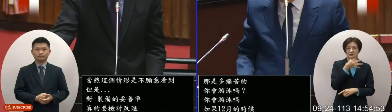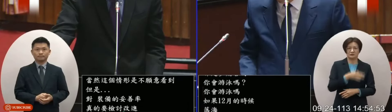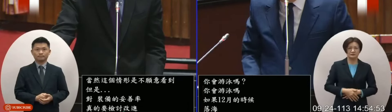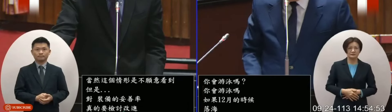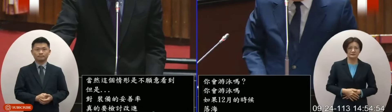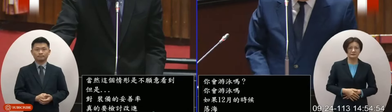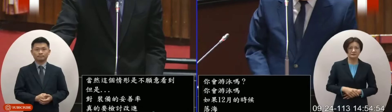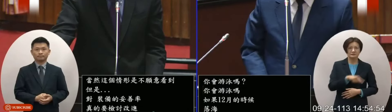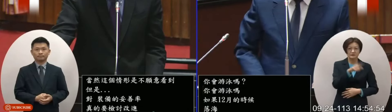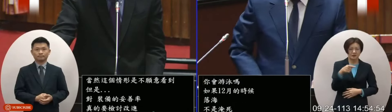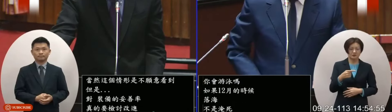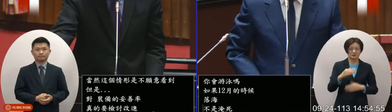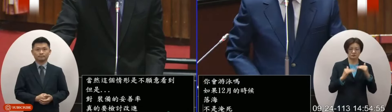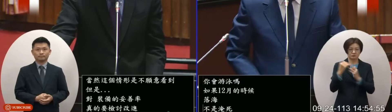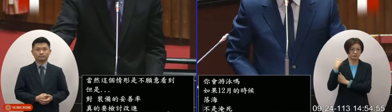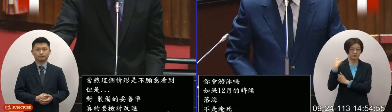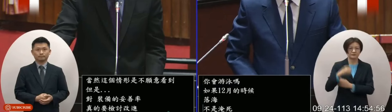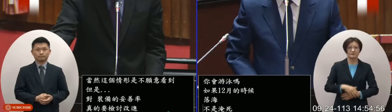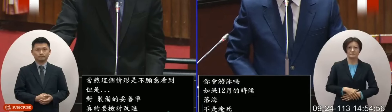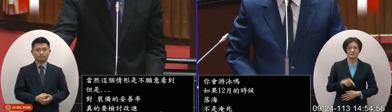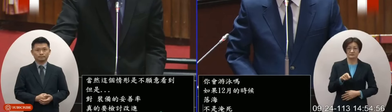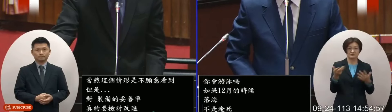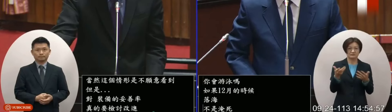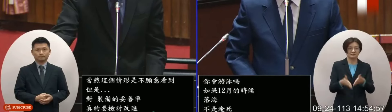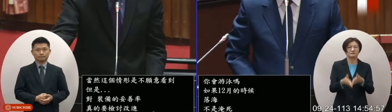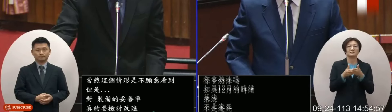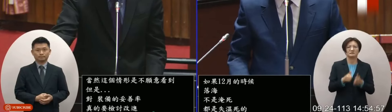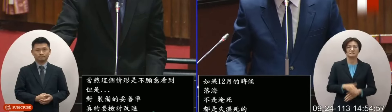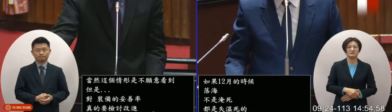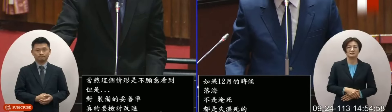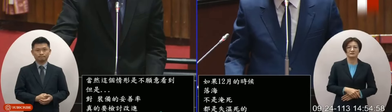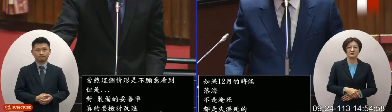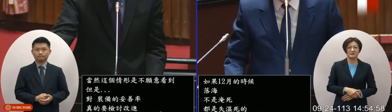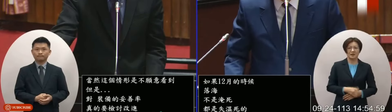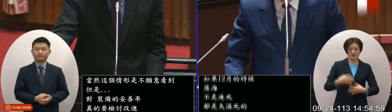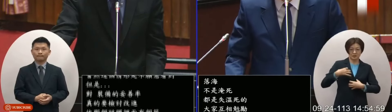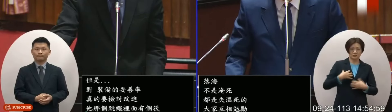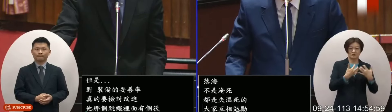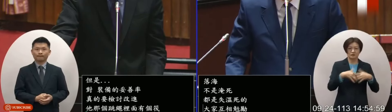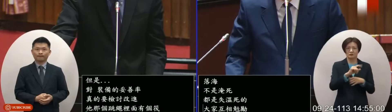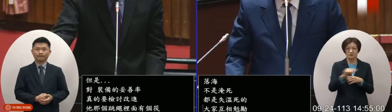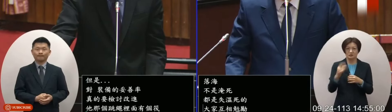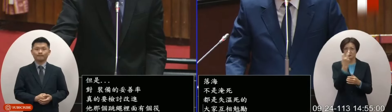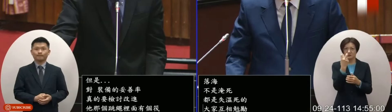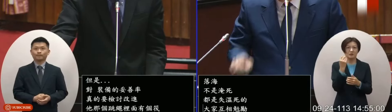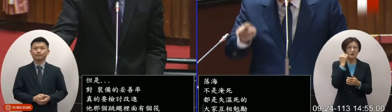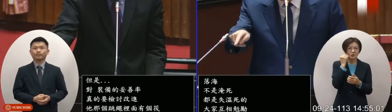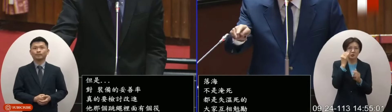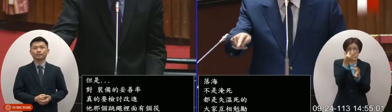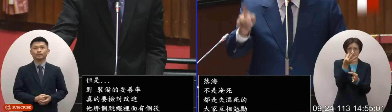我大家互相勉励啦，我是感觉这真重要啦。哦，装备的检查若无落实啦，